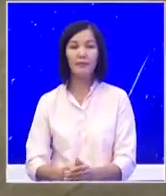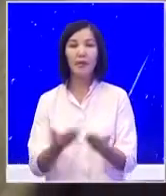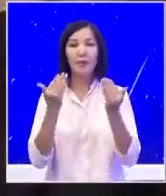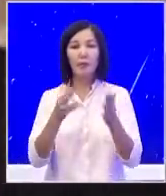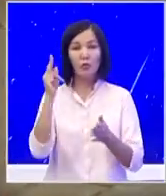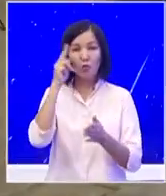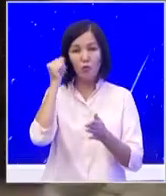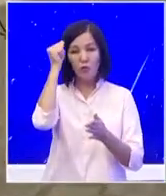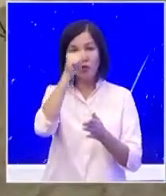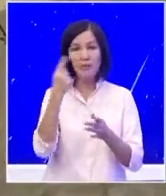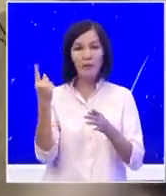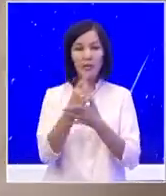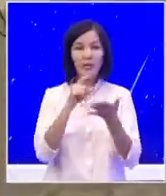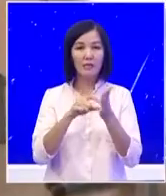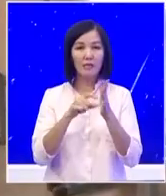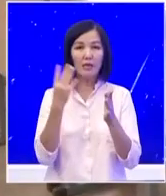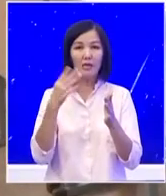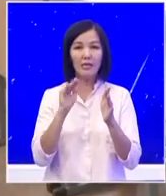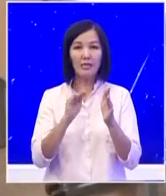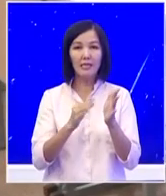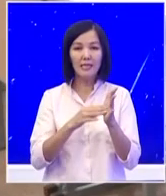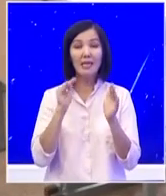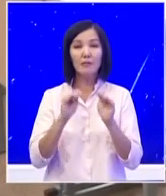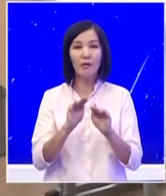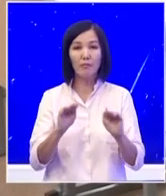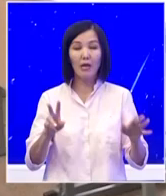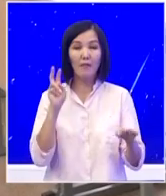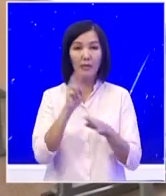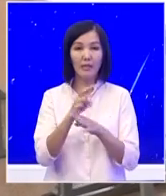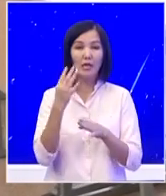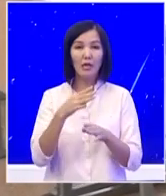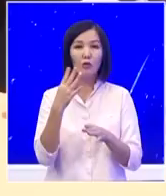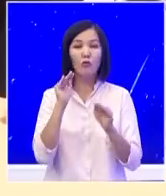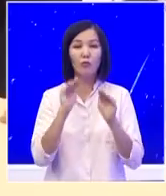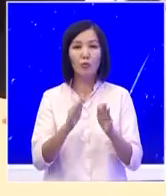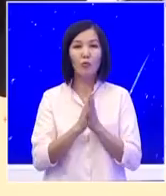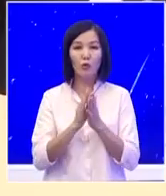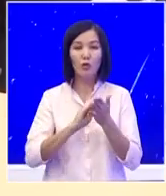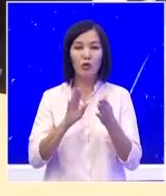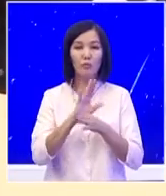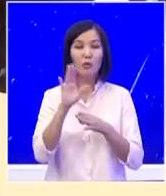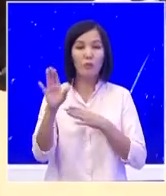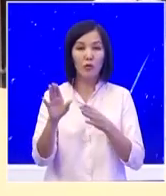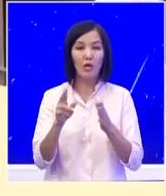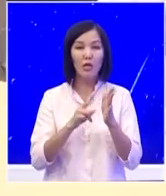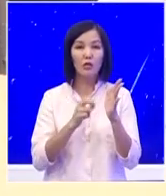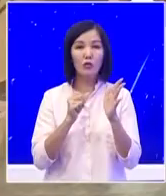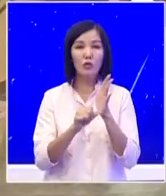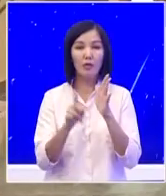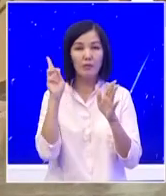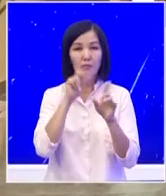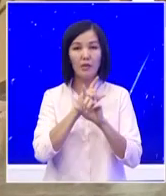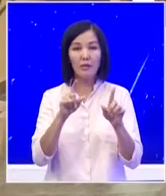Биылғы оқу жылында бірінші сыныпқа 48 мың бала қабылданады. Бүгінге 44 мың астамы өтініш беріп үлгеріпті. 760